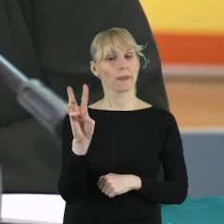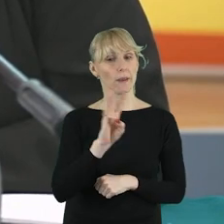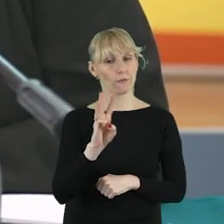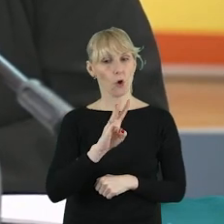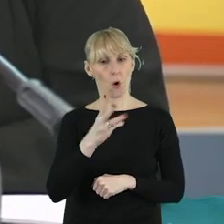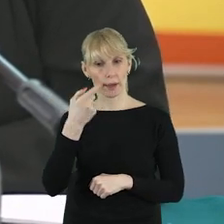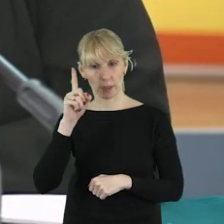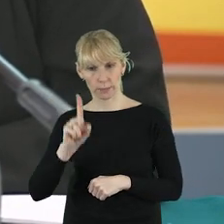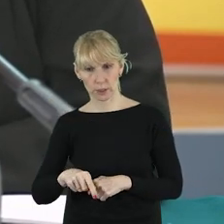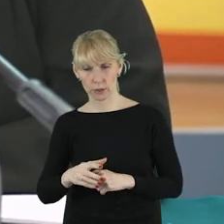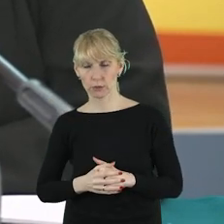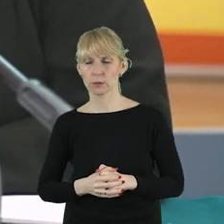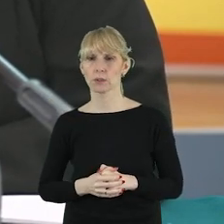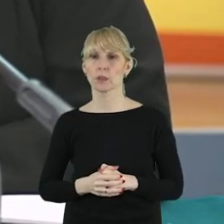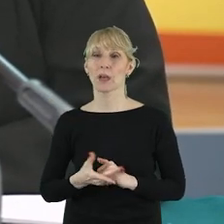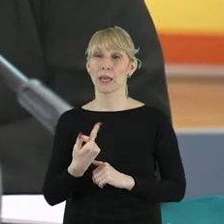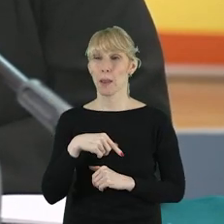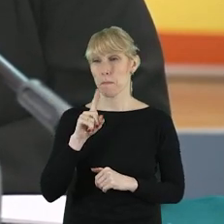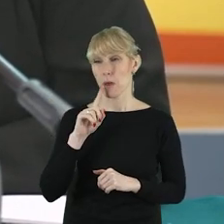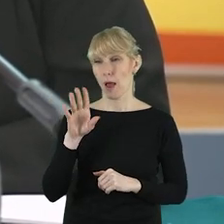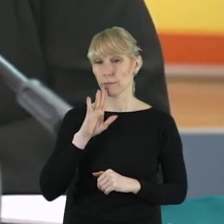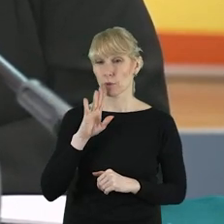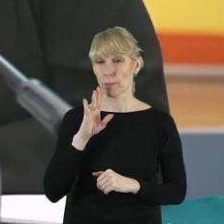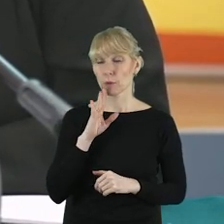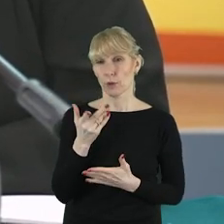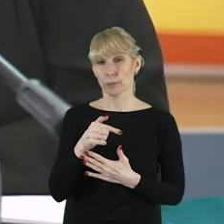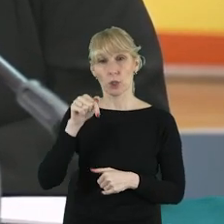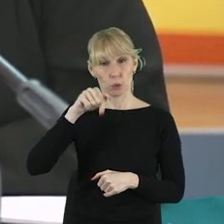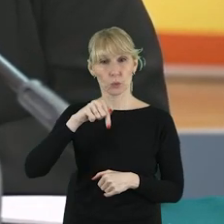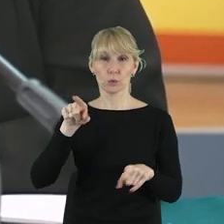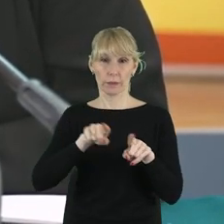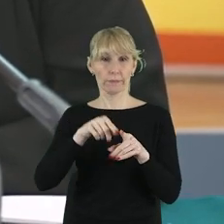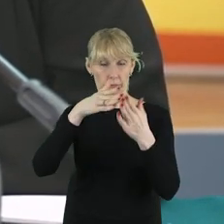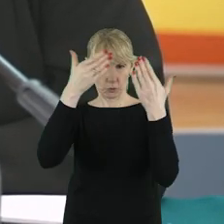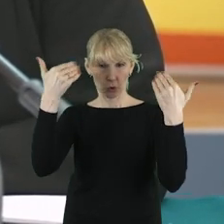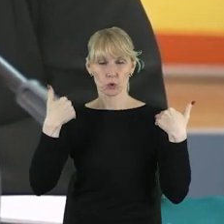tutaj w tej szkole. Szanowni Państwo,